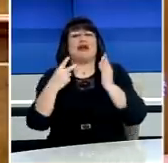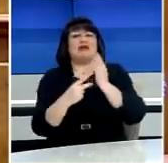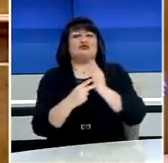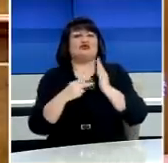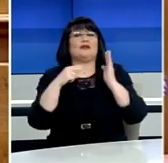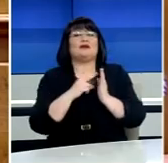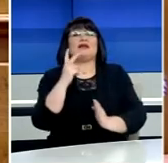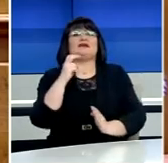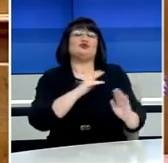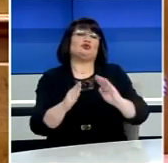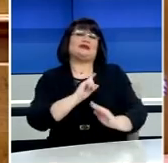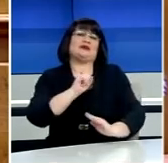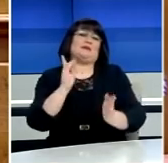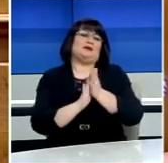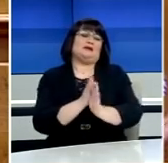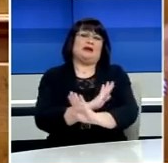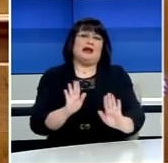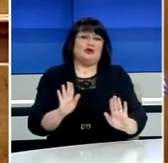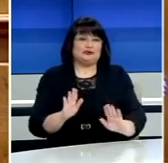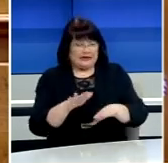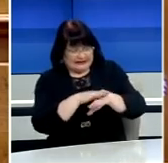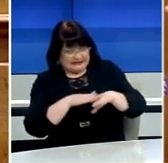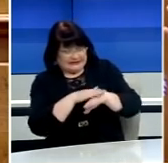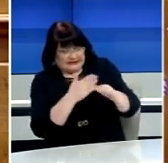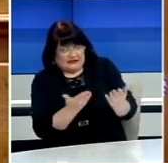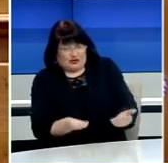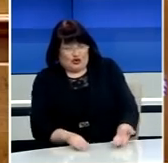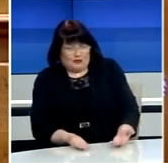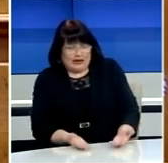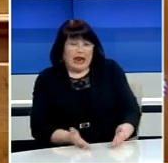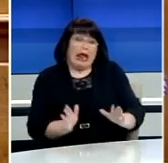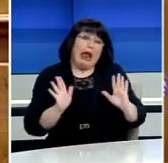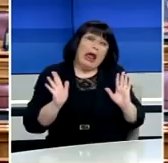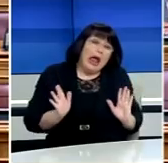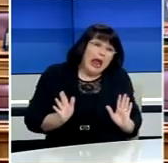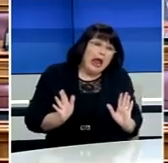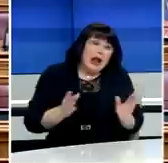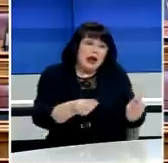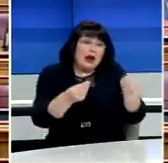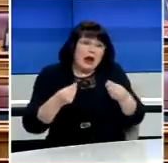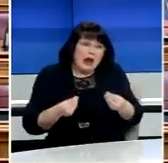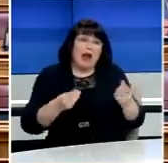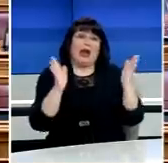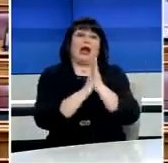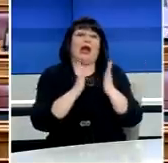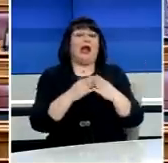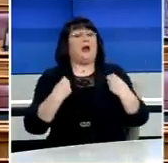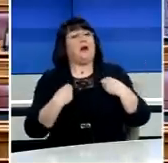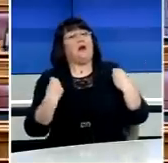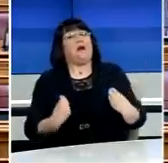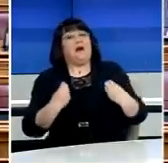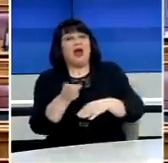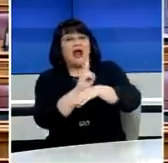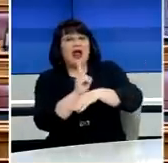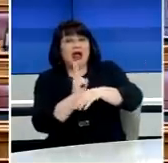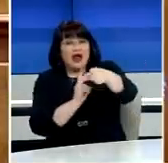του 2020. Με συγχωρείτε δηλαδή, αν αυτά τα φέρατε εδώ για να πανηγυρίσετε, αυτό το χαρτί εδώ,